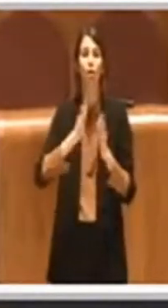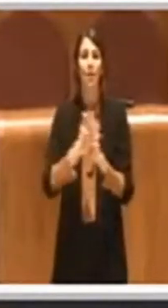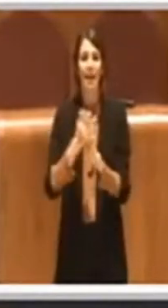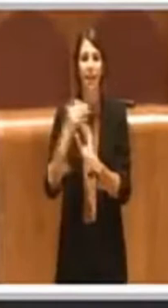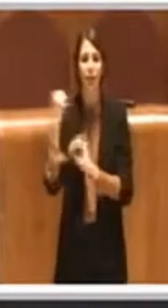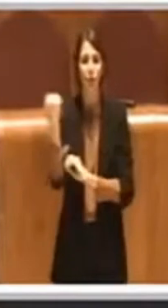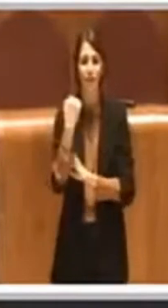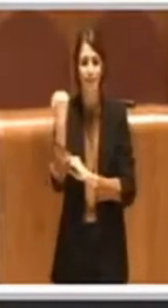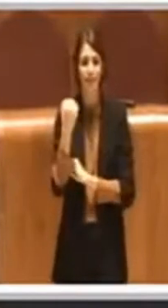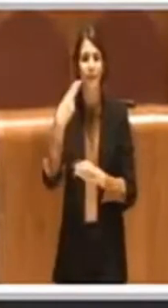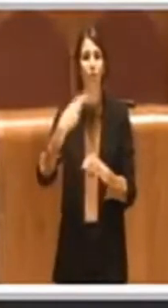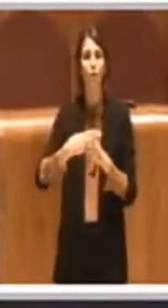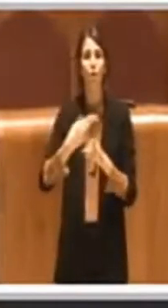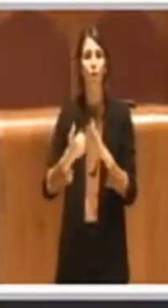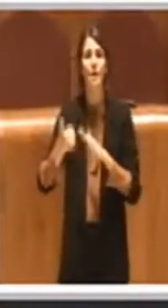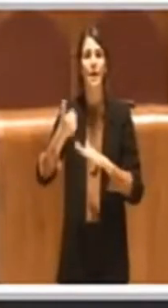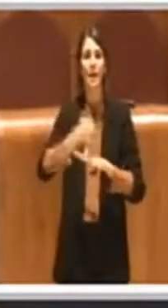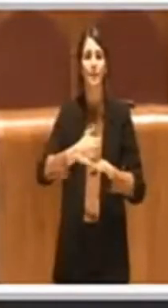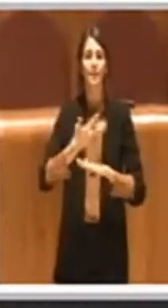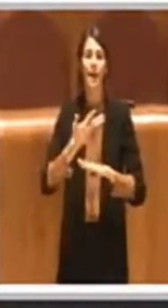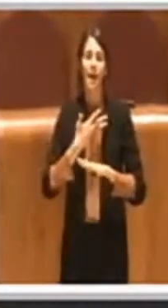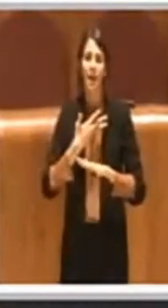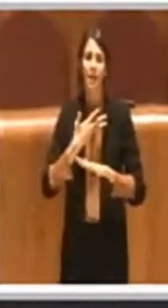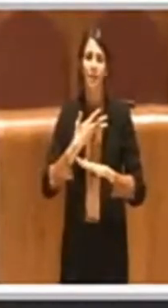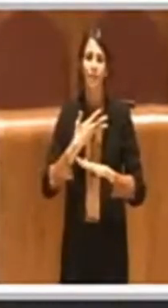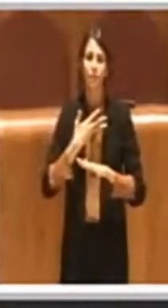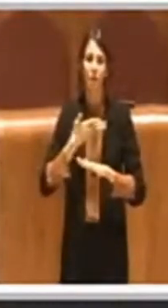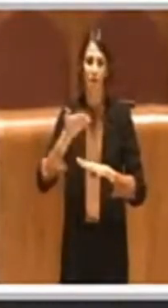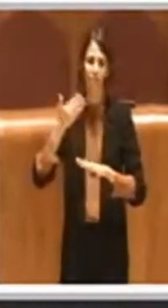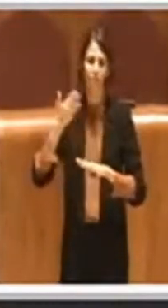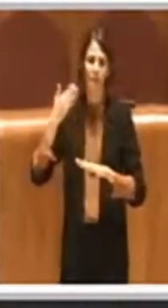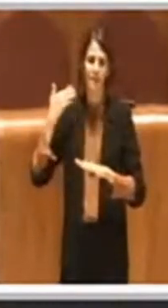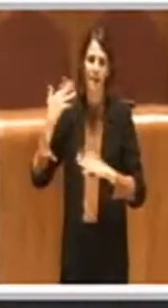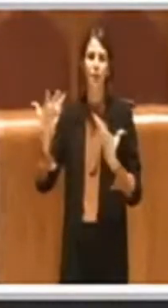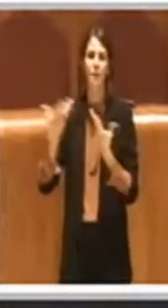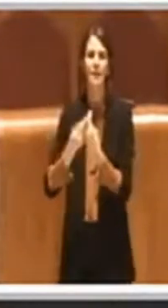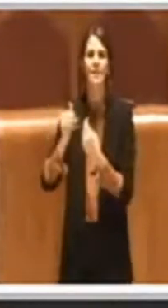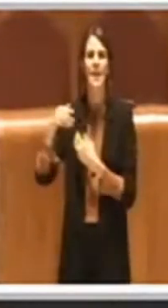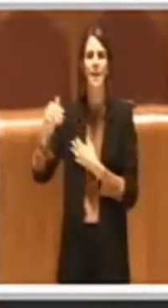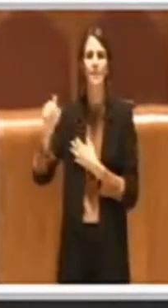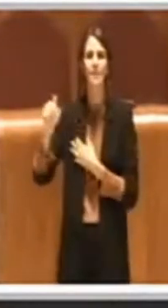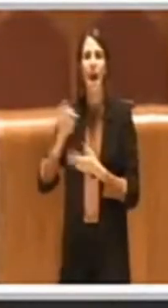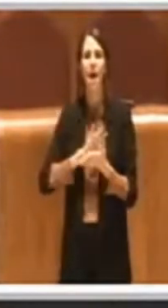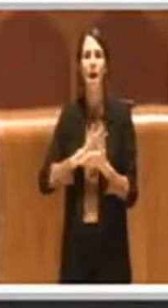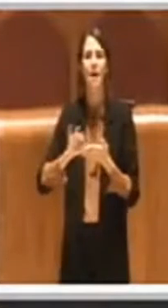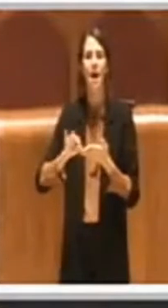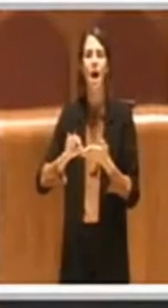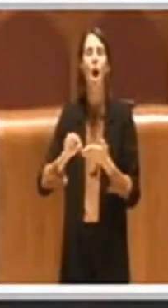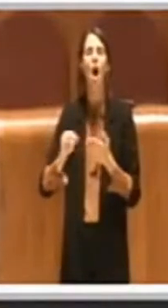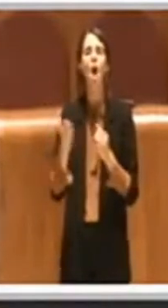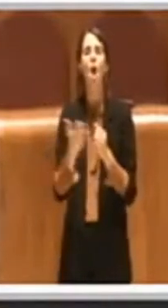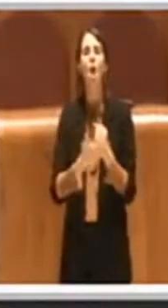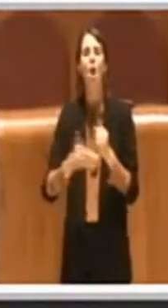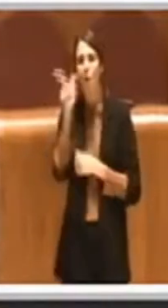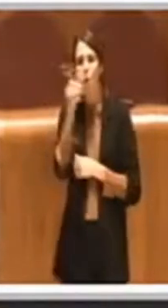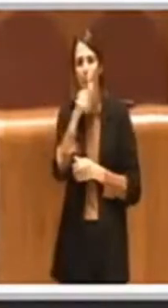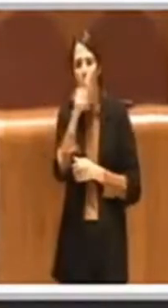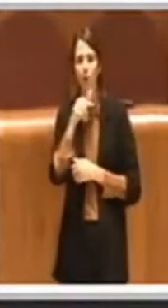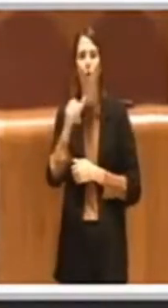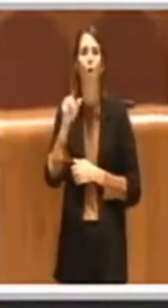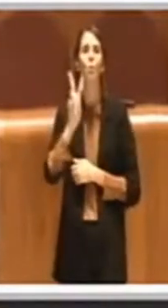roma capitale ha stipulato con ama a luglio del 2019 io ricordo che